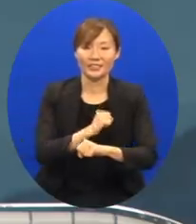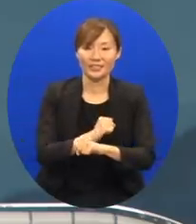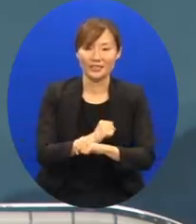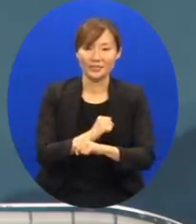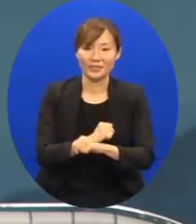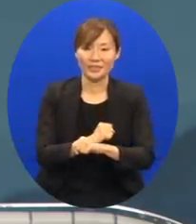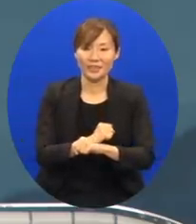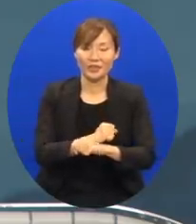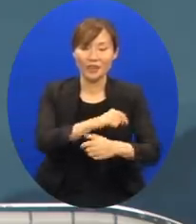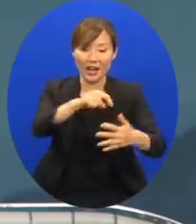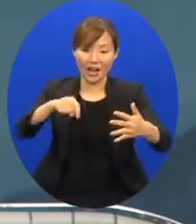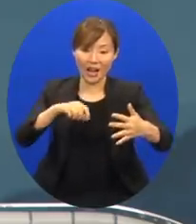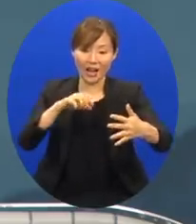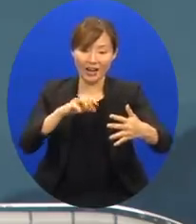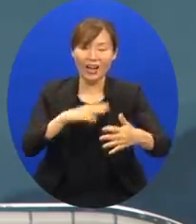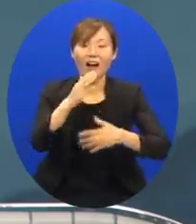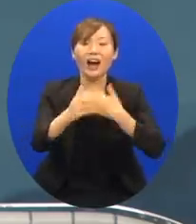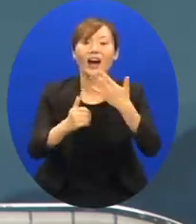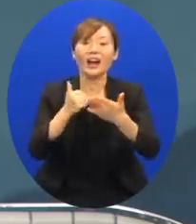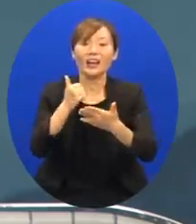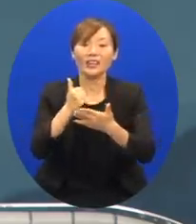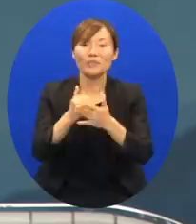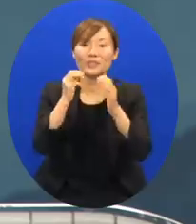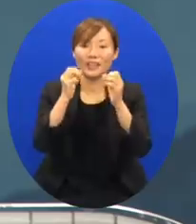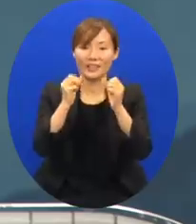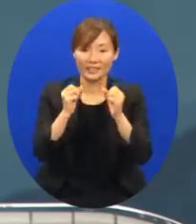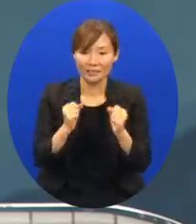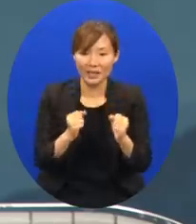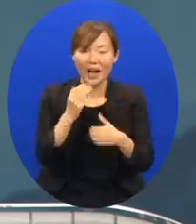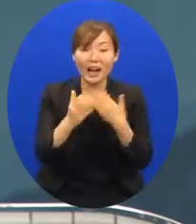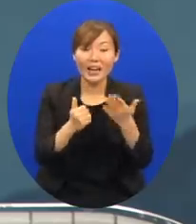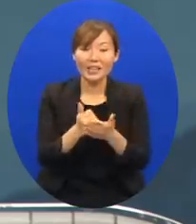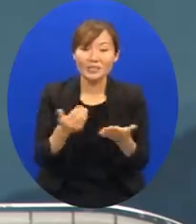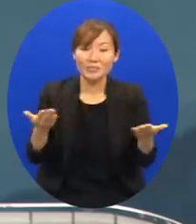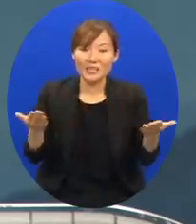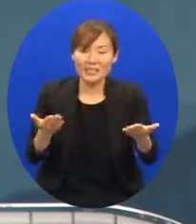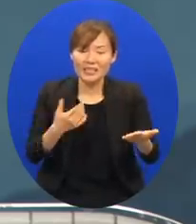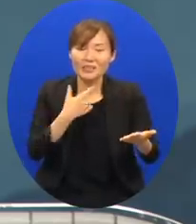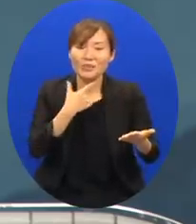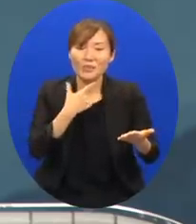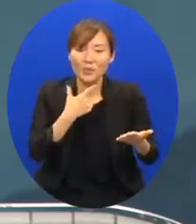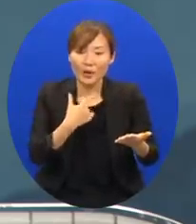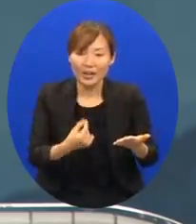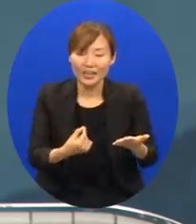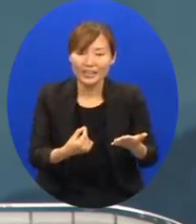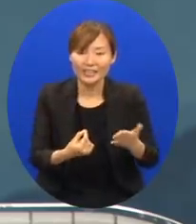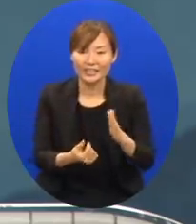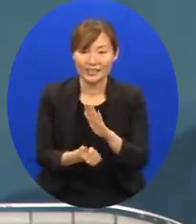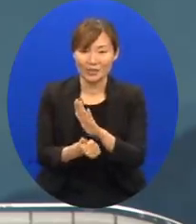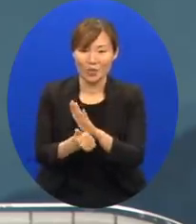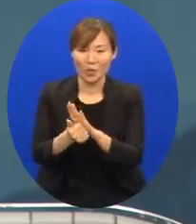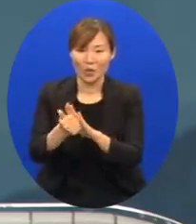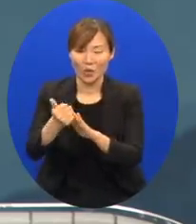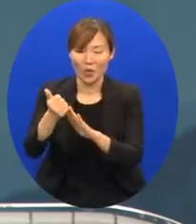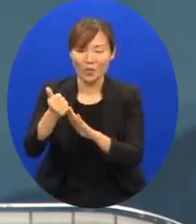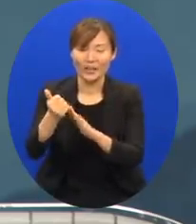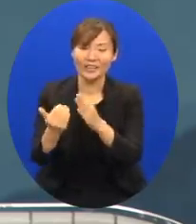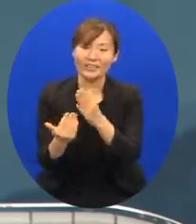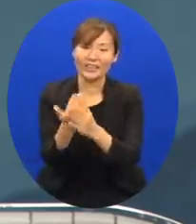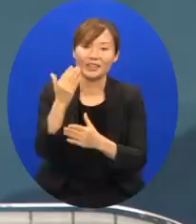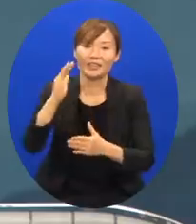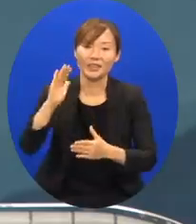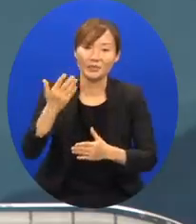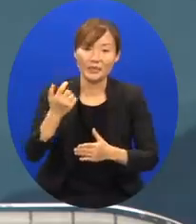계십니다 그래서 우리 안에 하나님의 일을 하고 싶은 소원이 자꾸 생기는 것입니다 여러분의 이 성령의